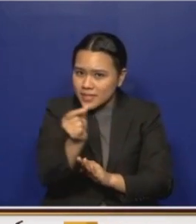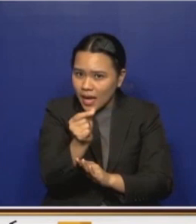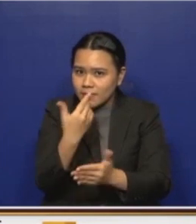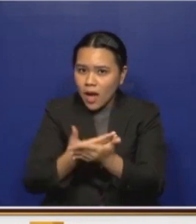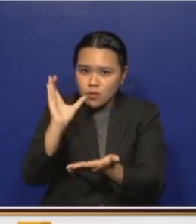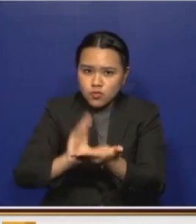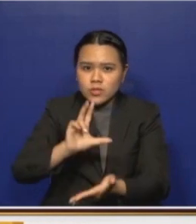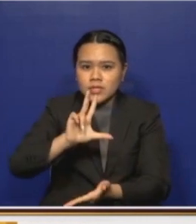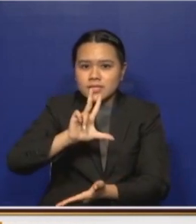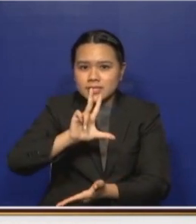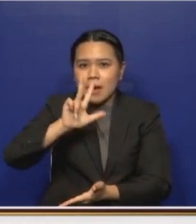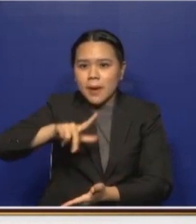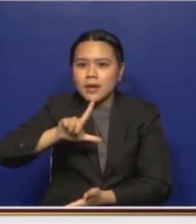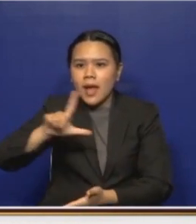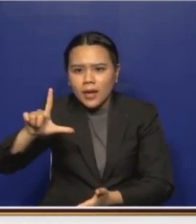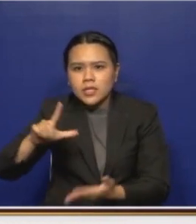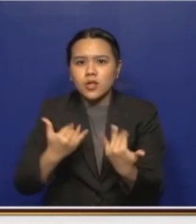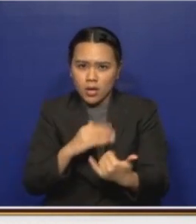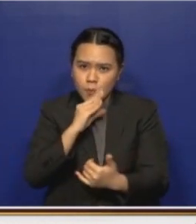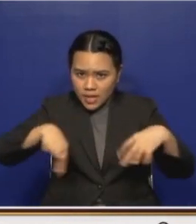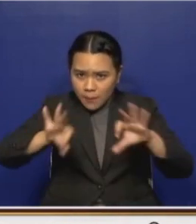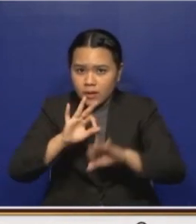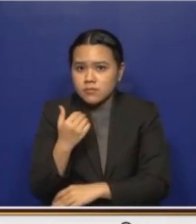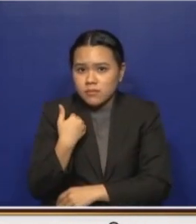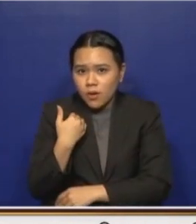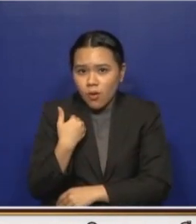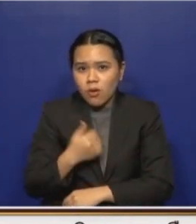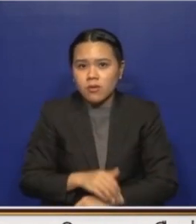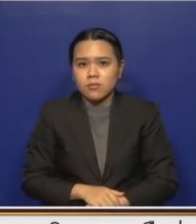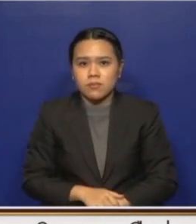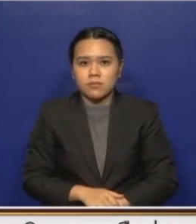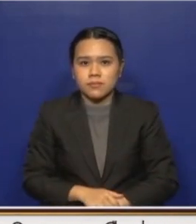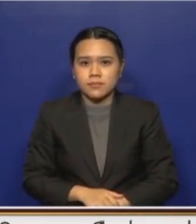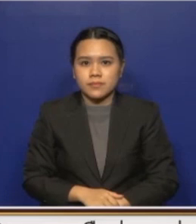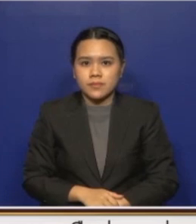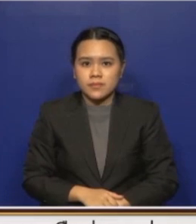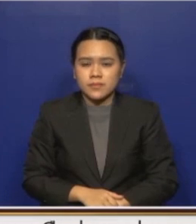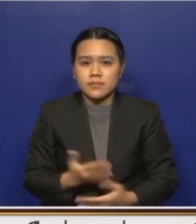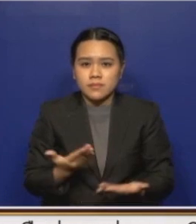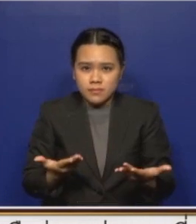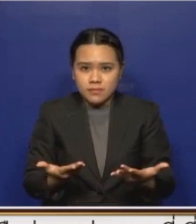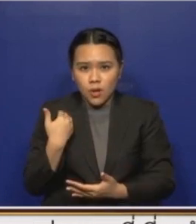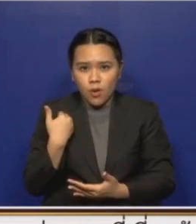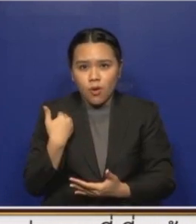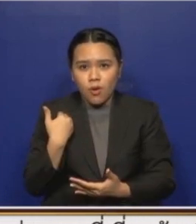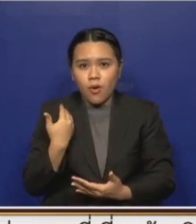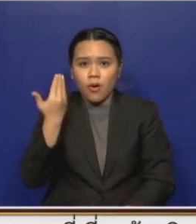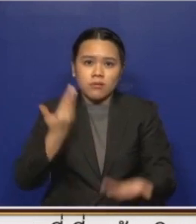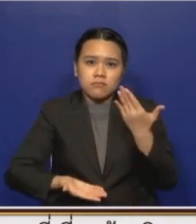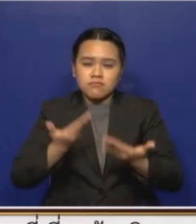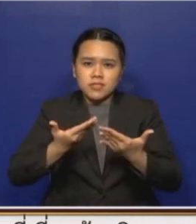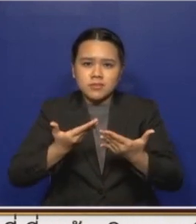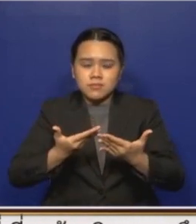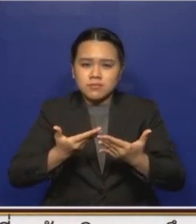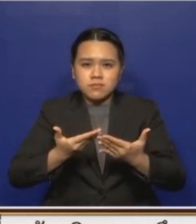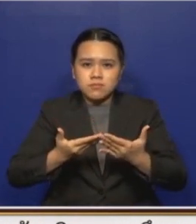เลยฮะท่านไม่สงสารคนไทยเหรอฮะผมบอกเลยนะฮะผมอยู่ภาคเอกชนและองค์กรระหว่